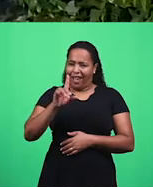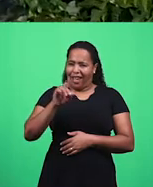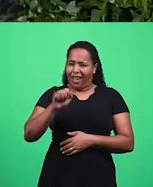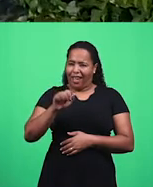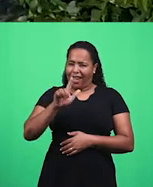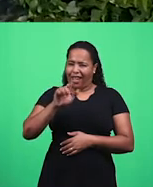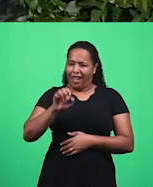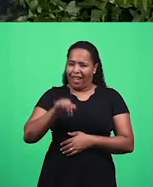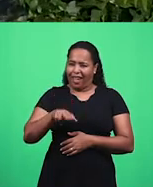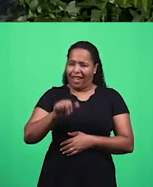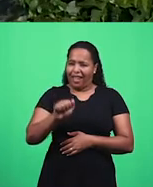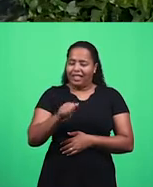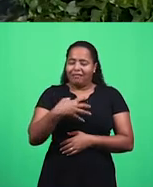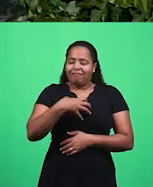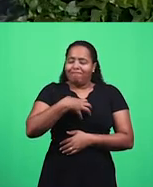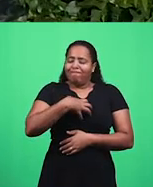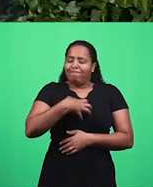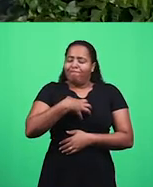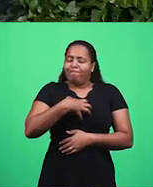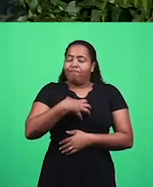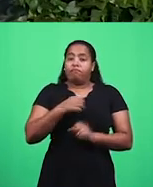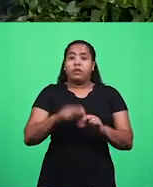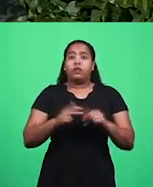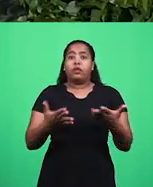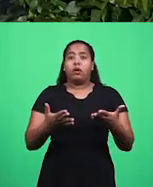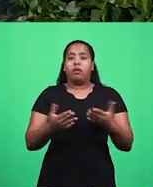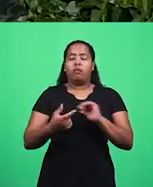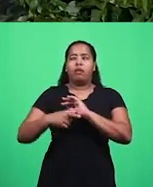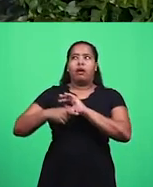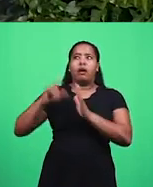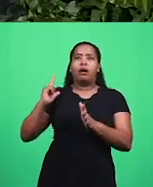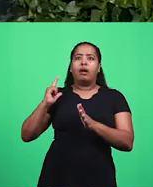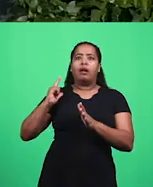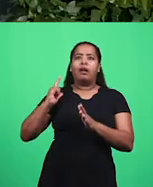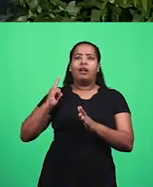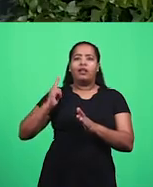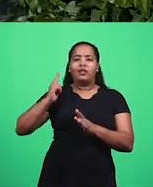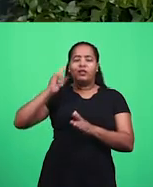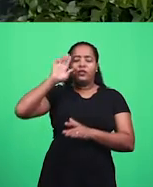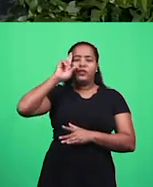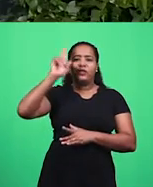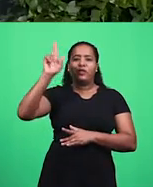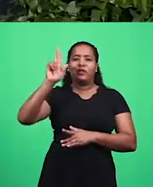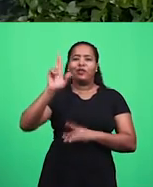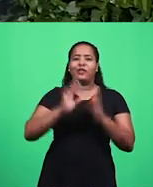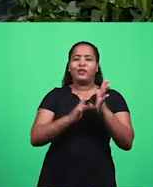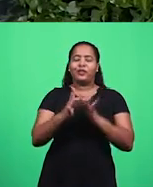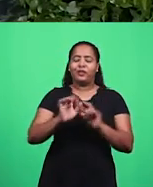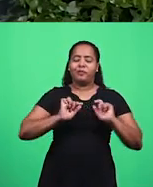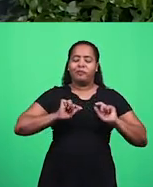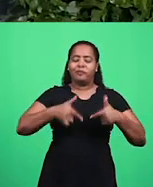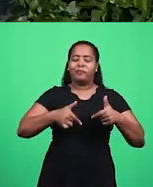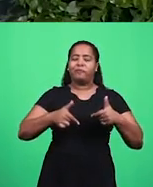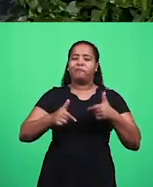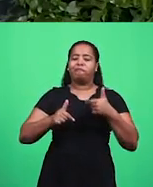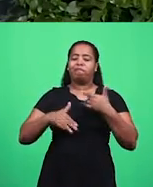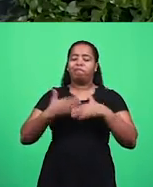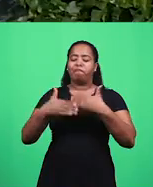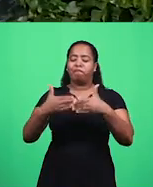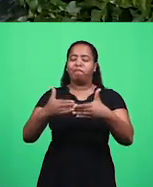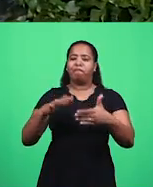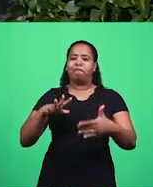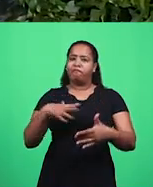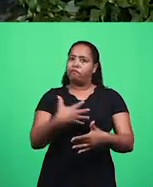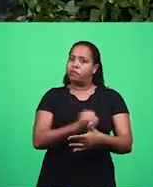женщина, исполненная чувств, потому что Иисус совершил проект, процесс спасения в